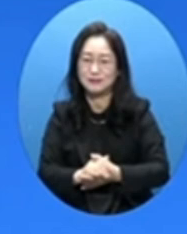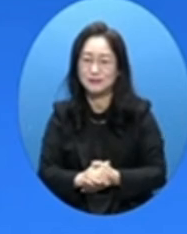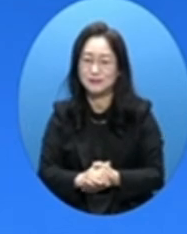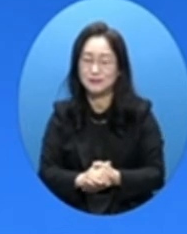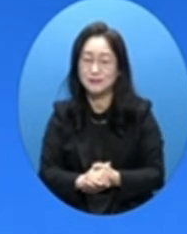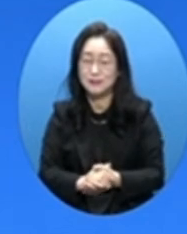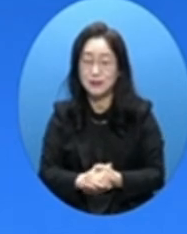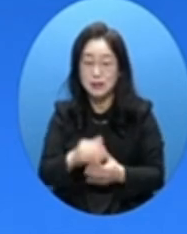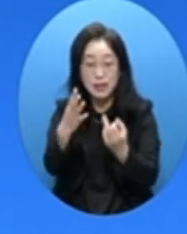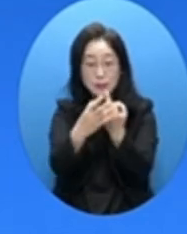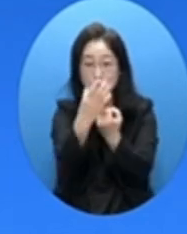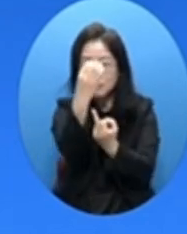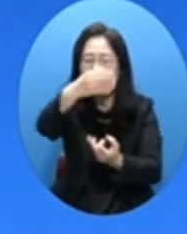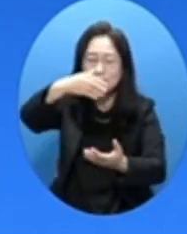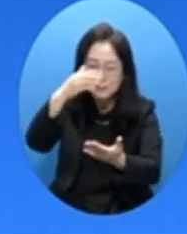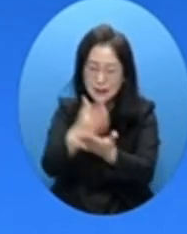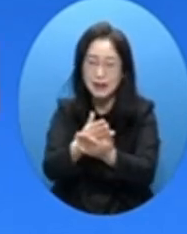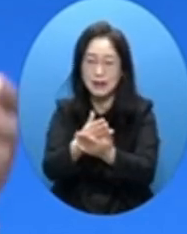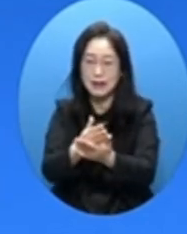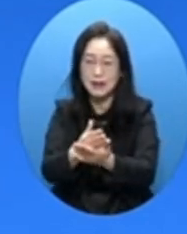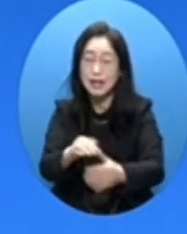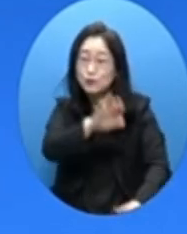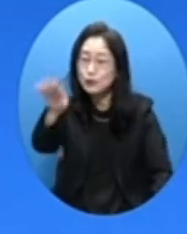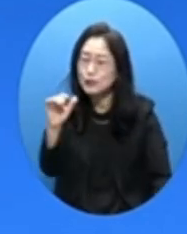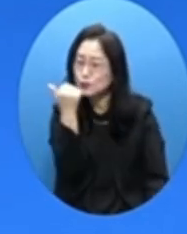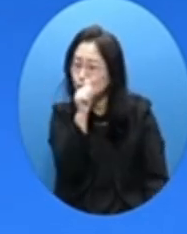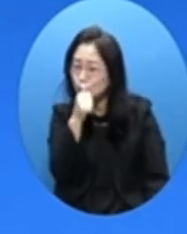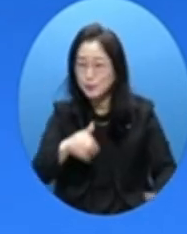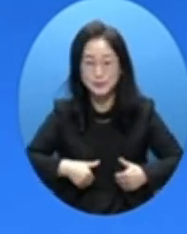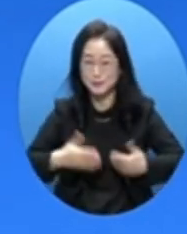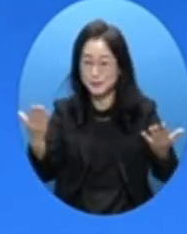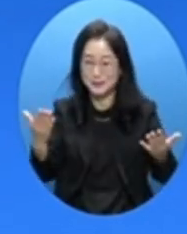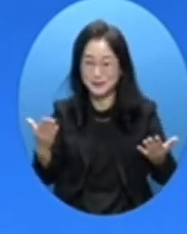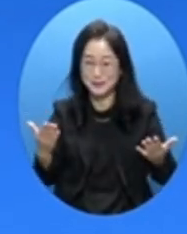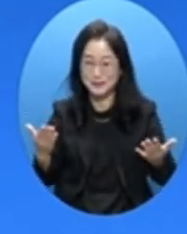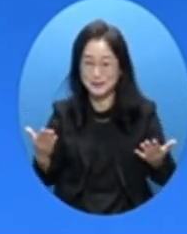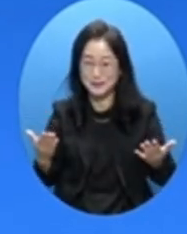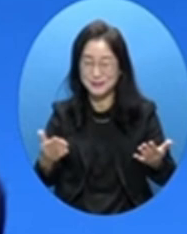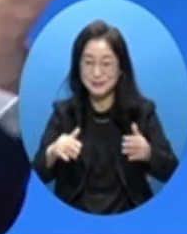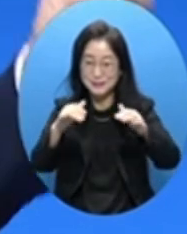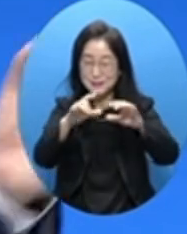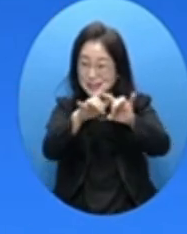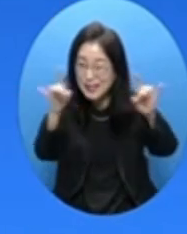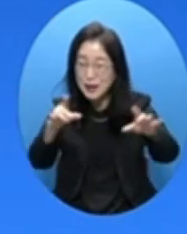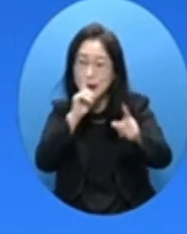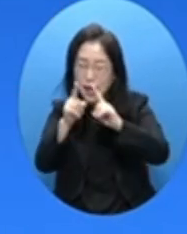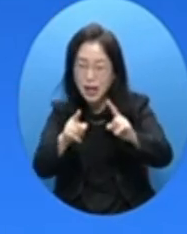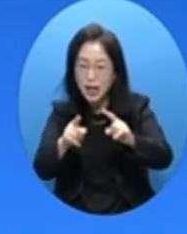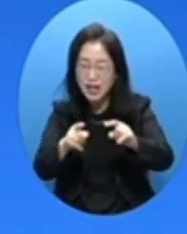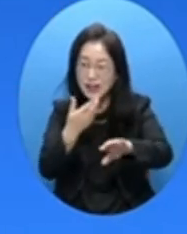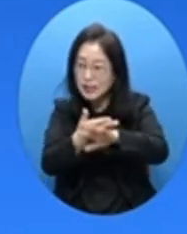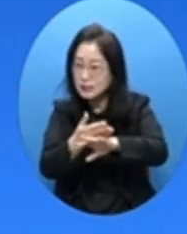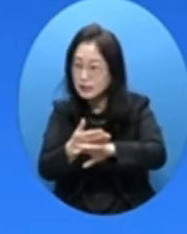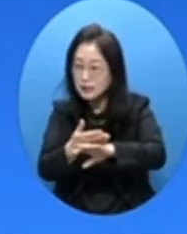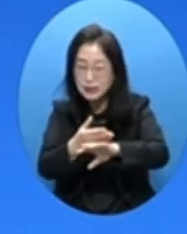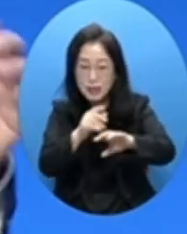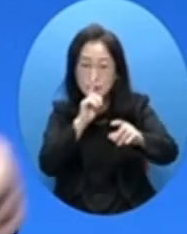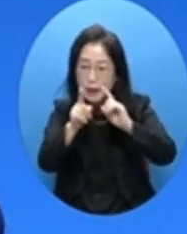그때 밥을 탑을 치지 않았더라면 우리가 통역도 필요 없고 이렇게 각 나라 갈 때마다 다른 말로